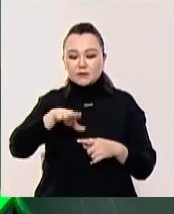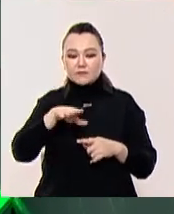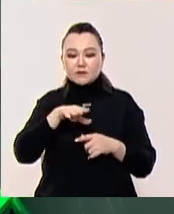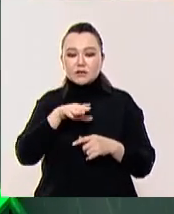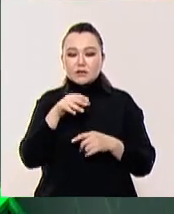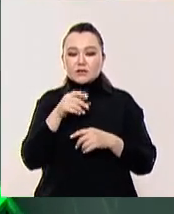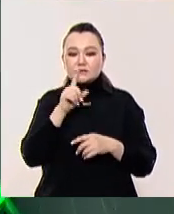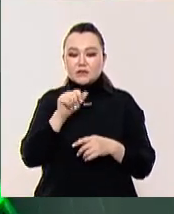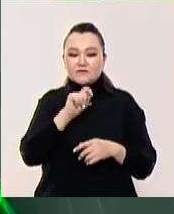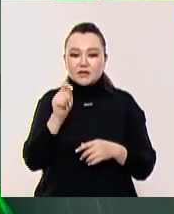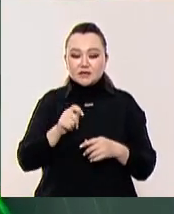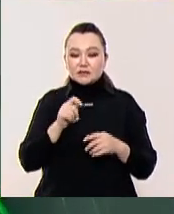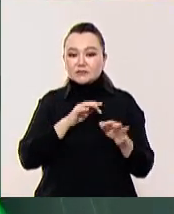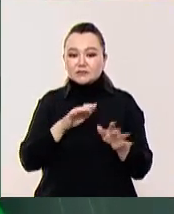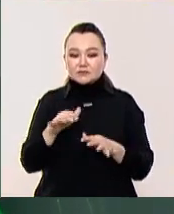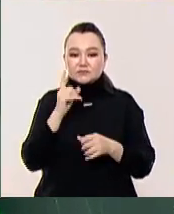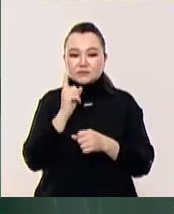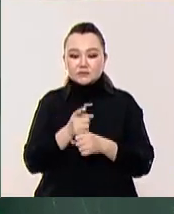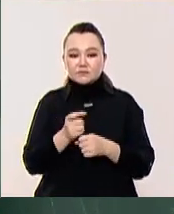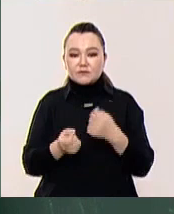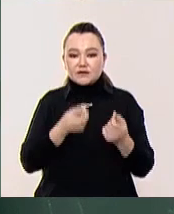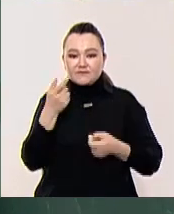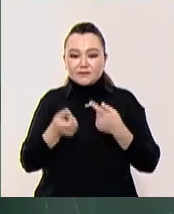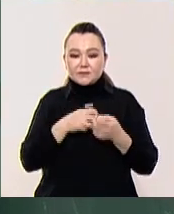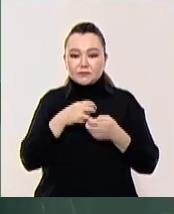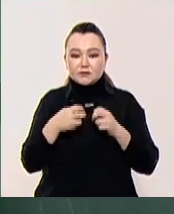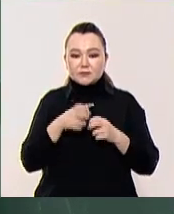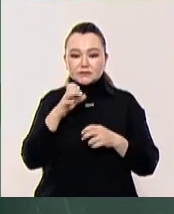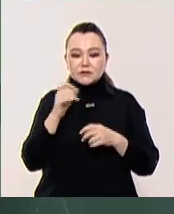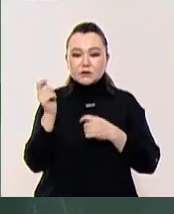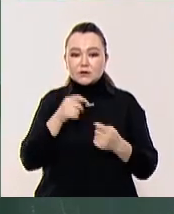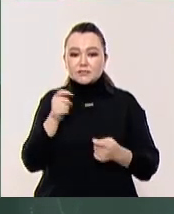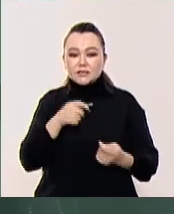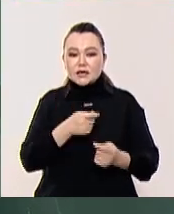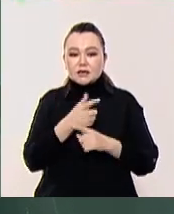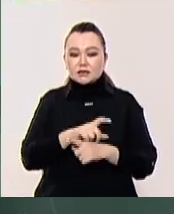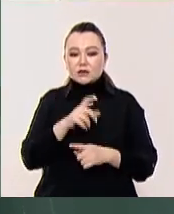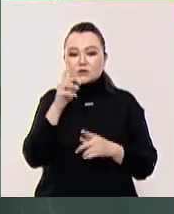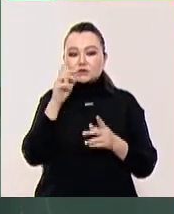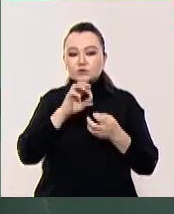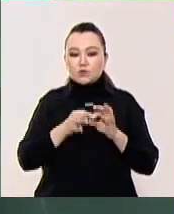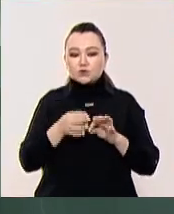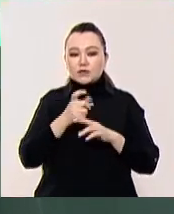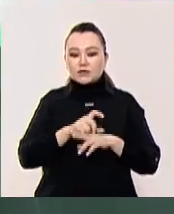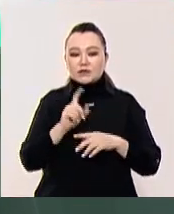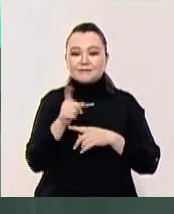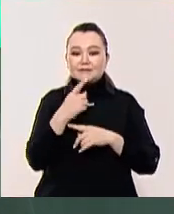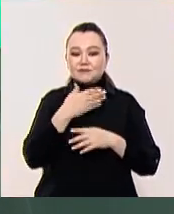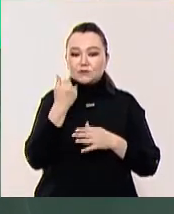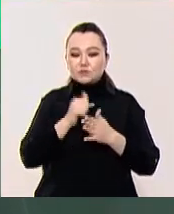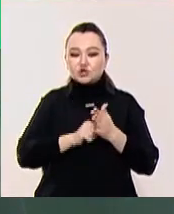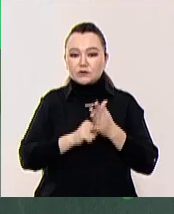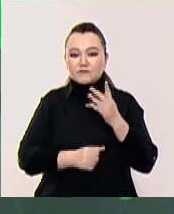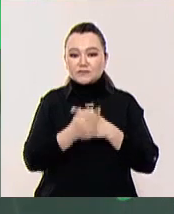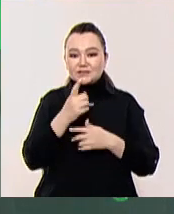из-за военных действий и санкций в этих странах возникли проблемы с логистикой. Но сложная геополитическая ситуация – не единственная причина